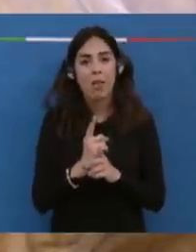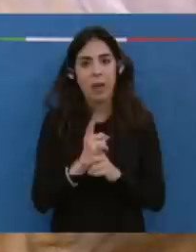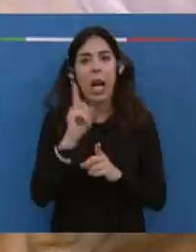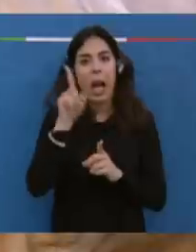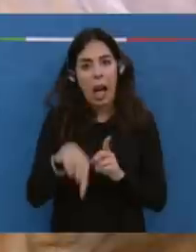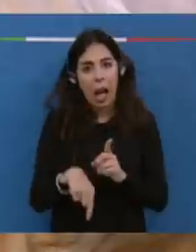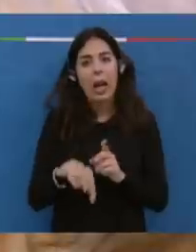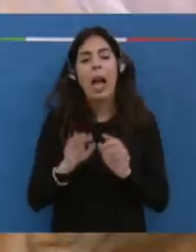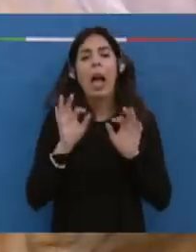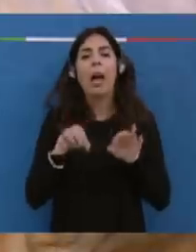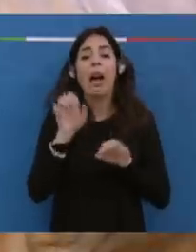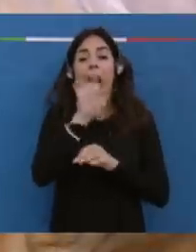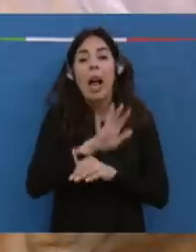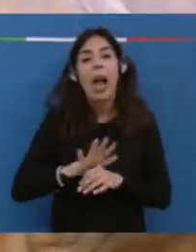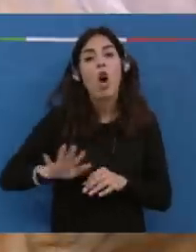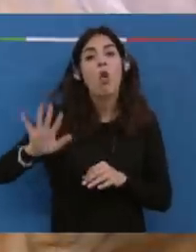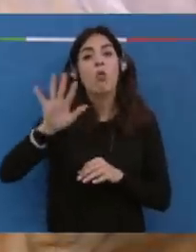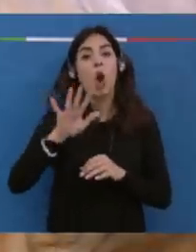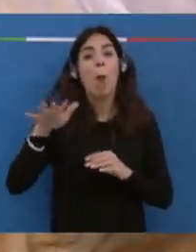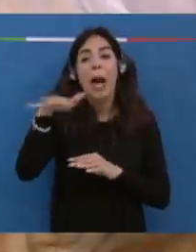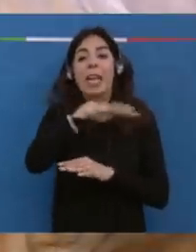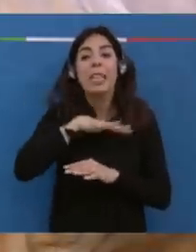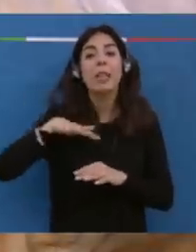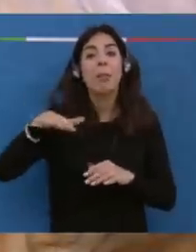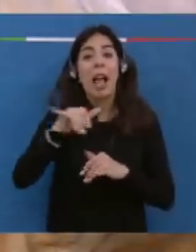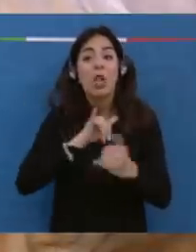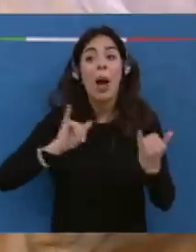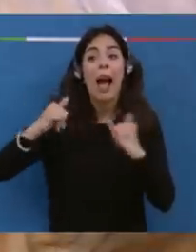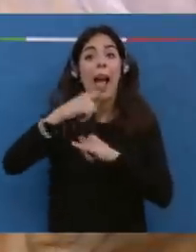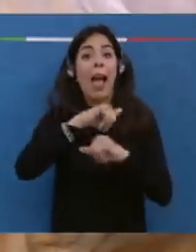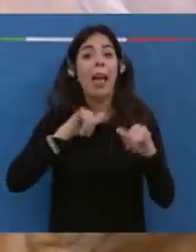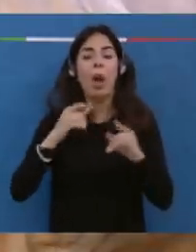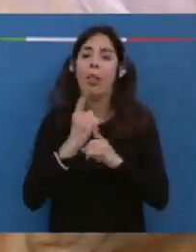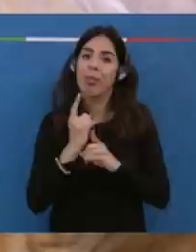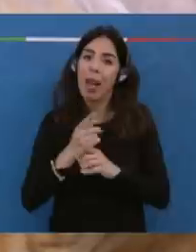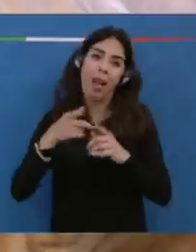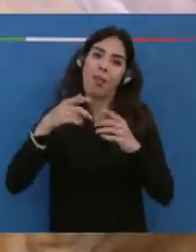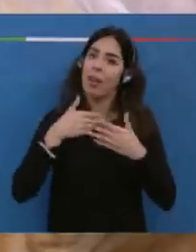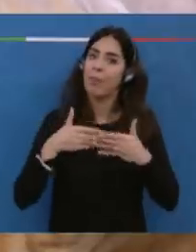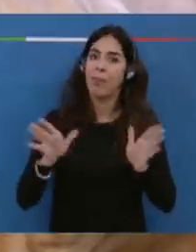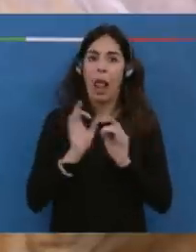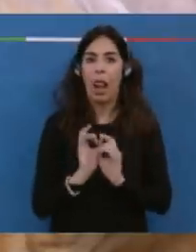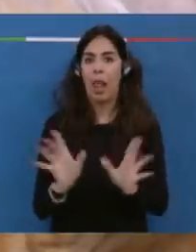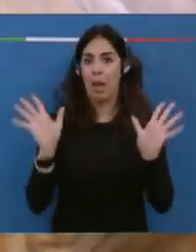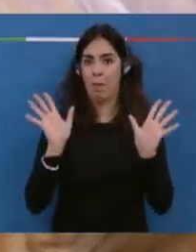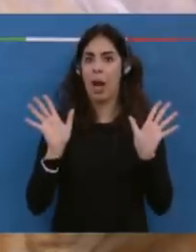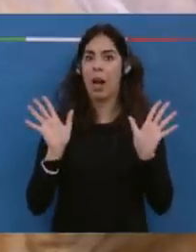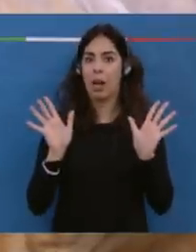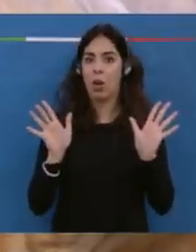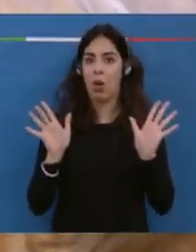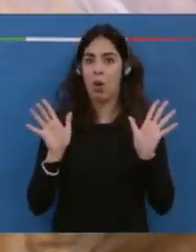europeo tra la libia e l'italia e quindi questo anche un fattore importante